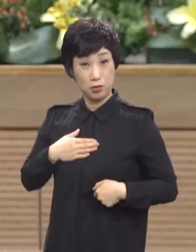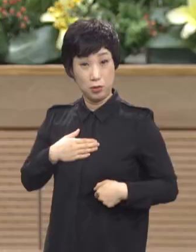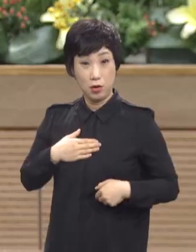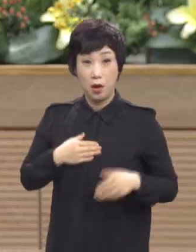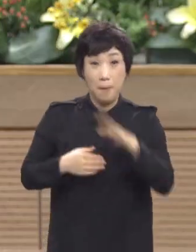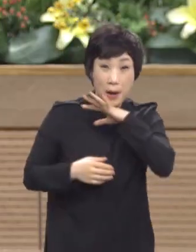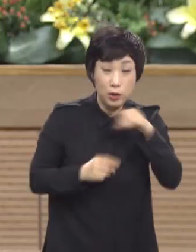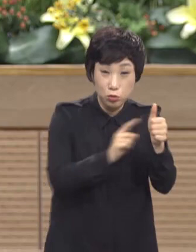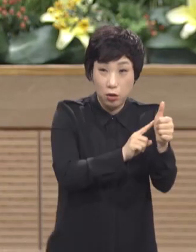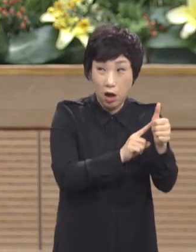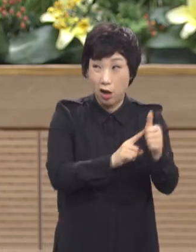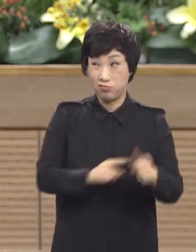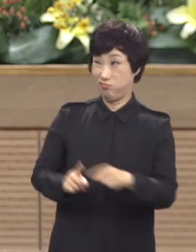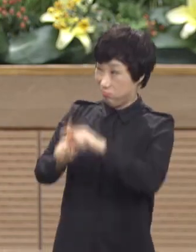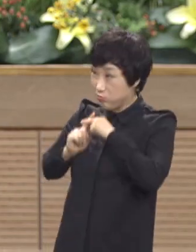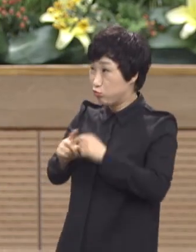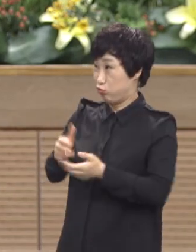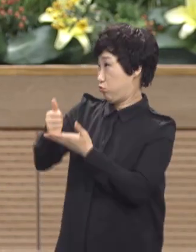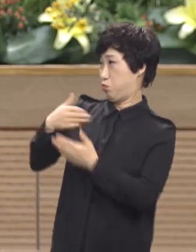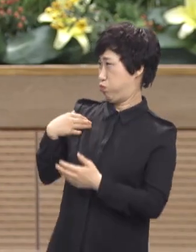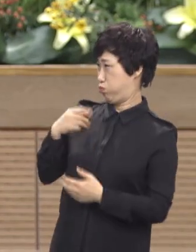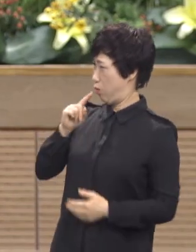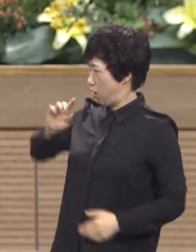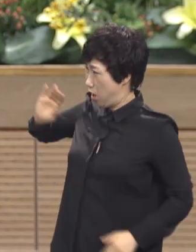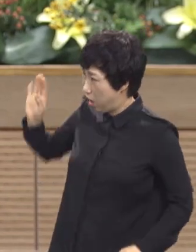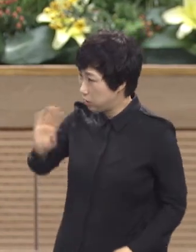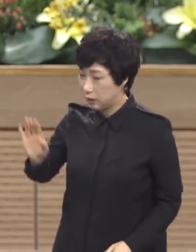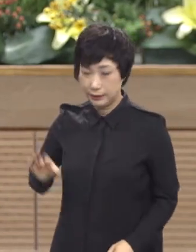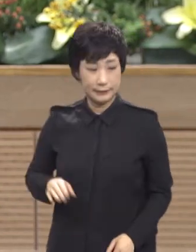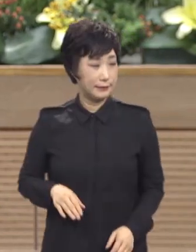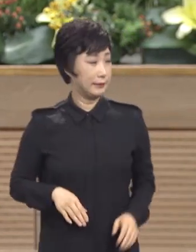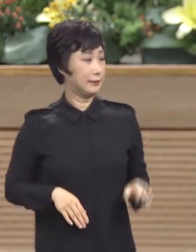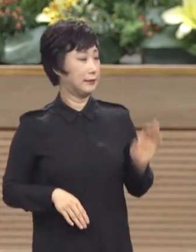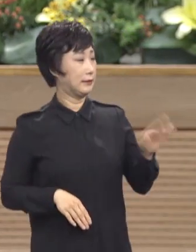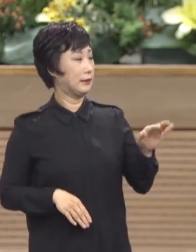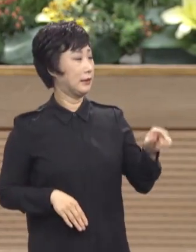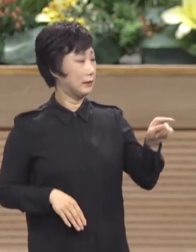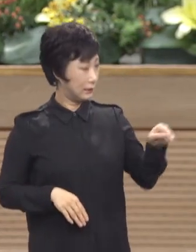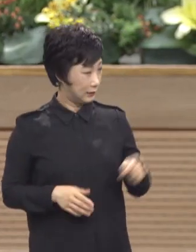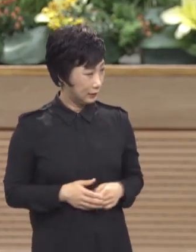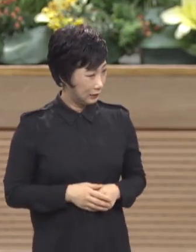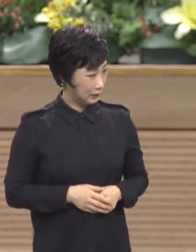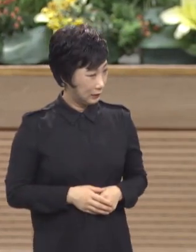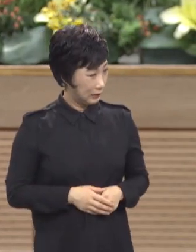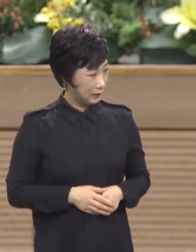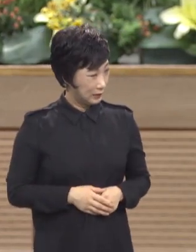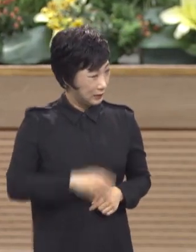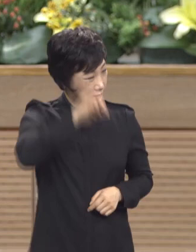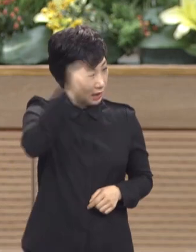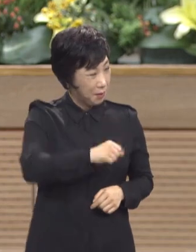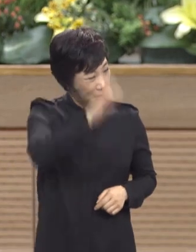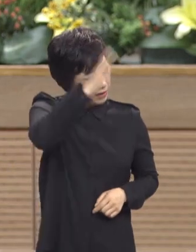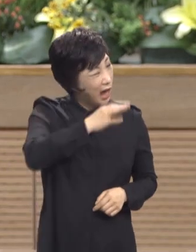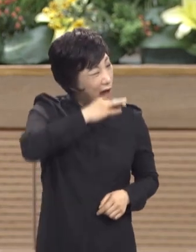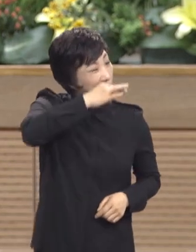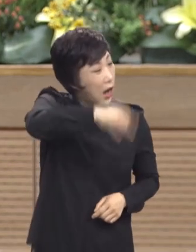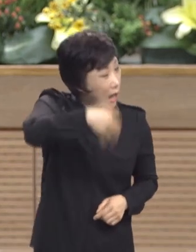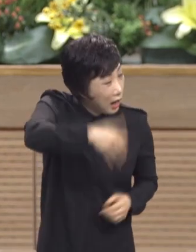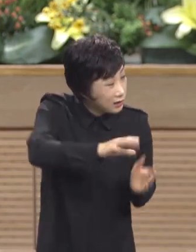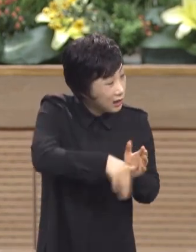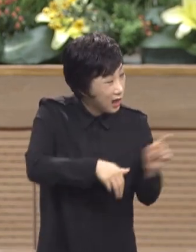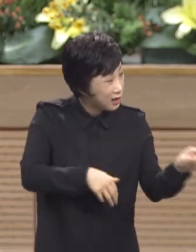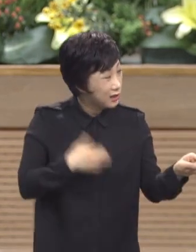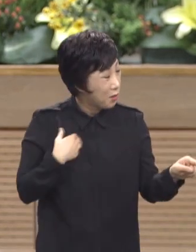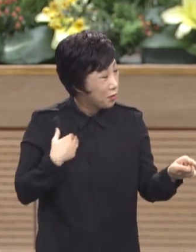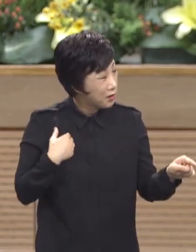죽을지언정 부인하지 않습니다. 그러니까 야 인마, 네가 내일 새벽 따고 우리 전에